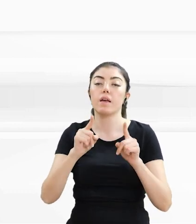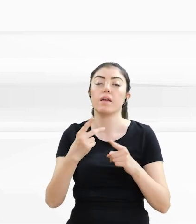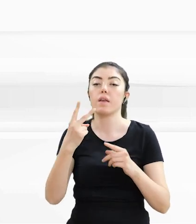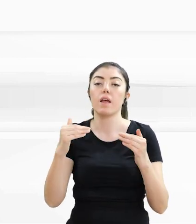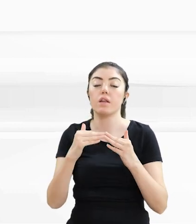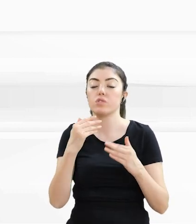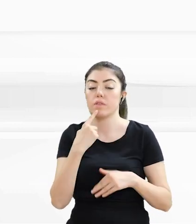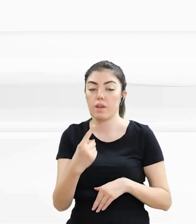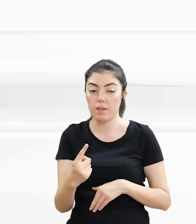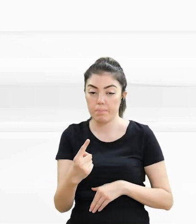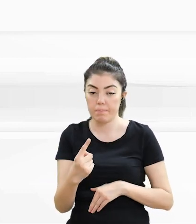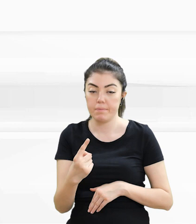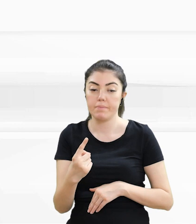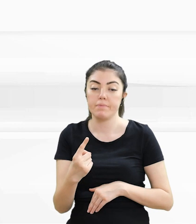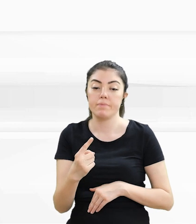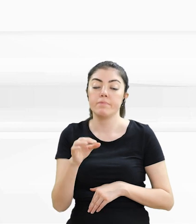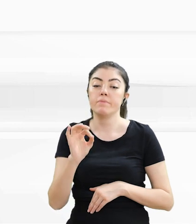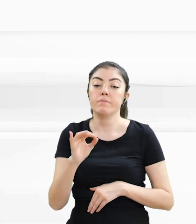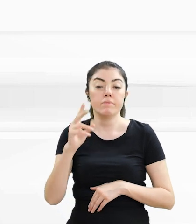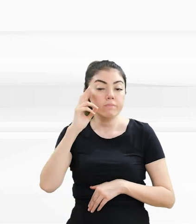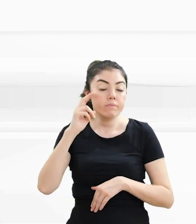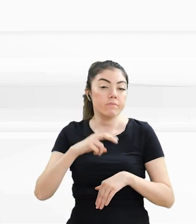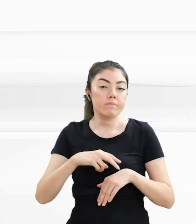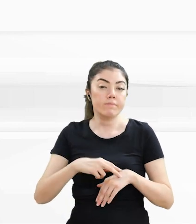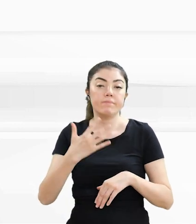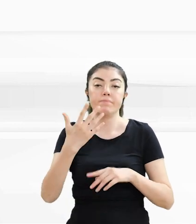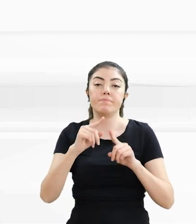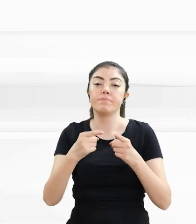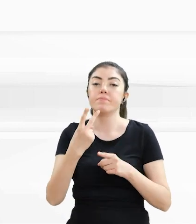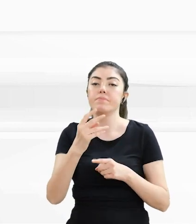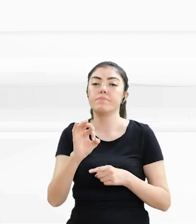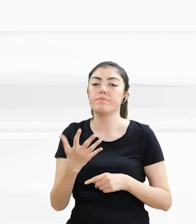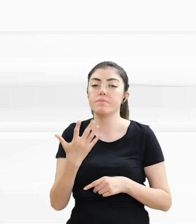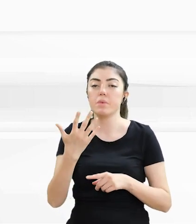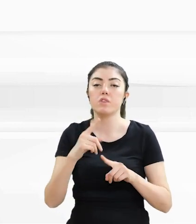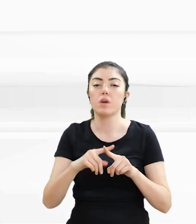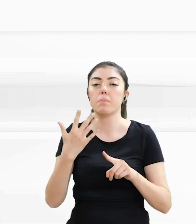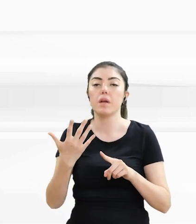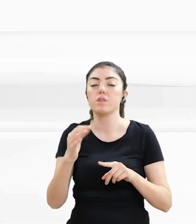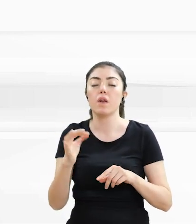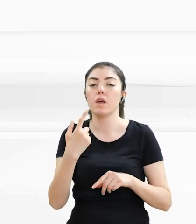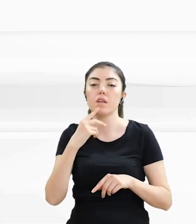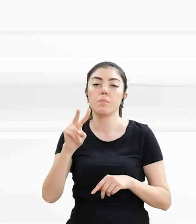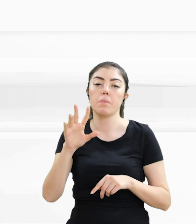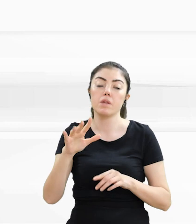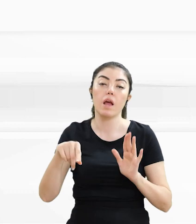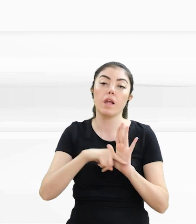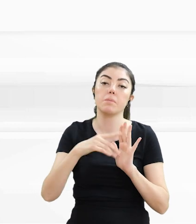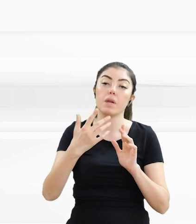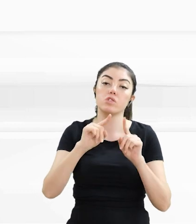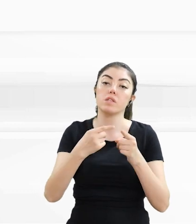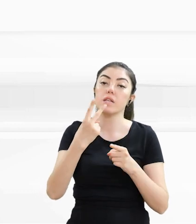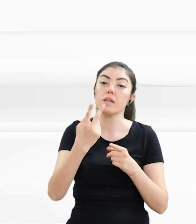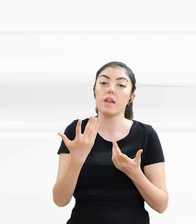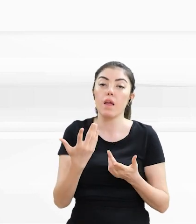yeğenin karesine eşittir dedik bu verilen cebirsel ifade şimdi hatırlayalım 5'in karesi nedir Harikasınız 25 Peki eksi 5'in karesi